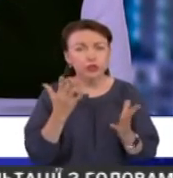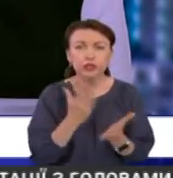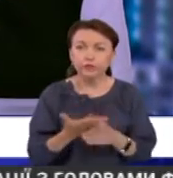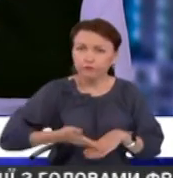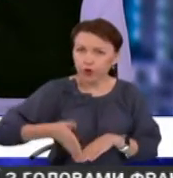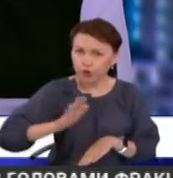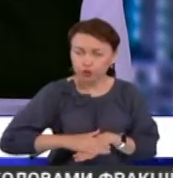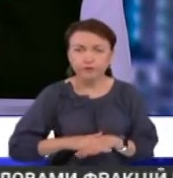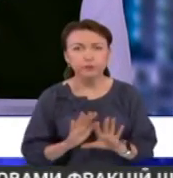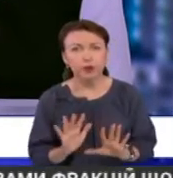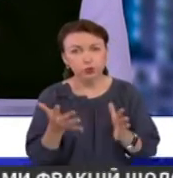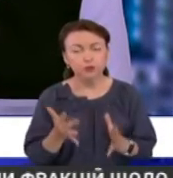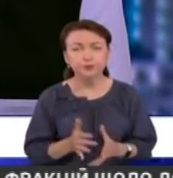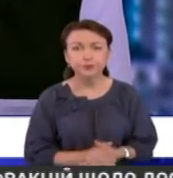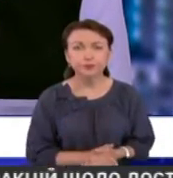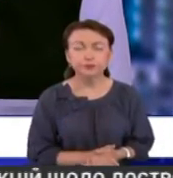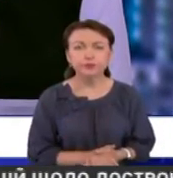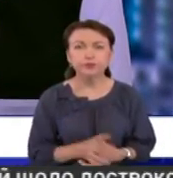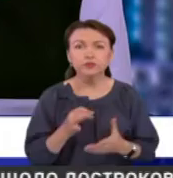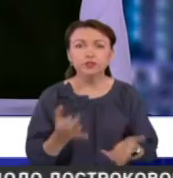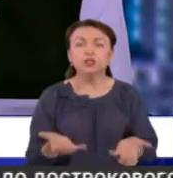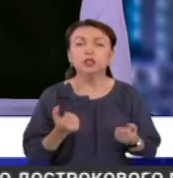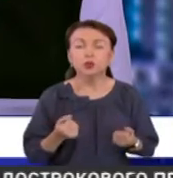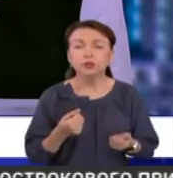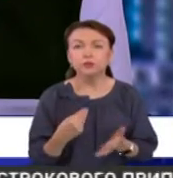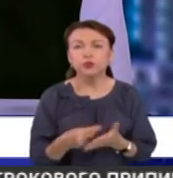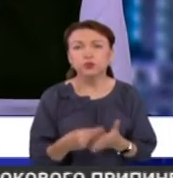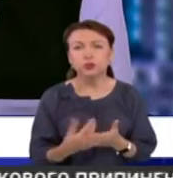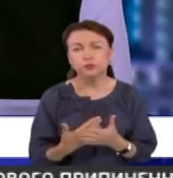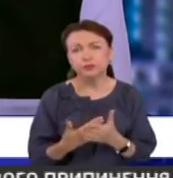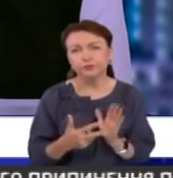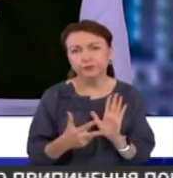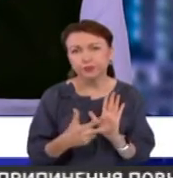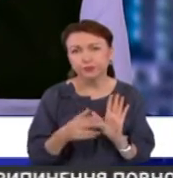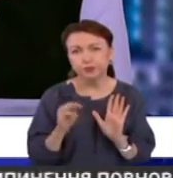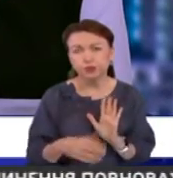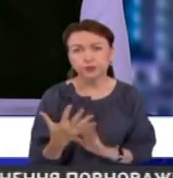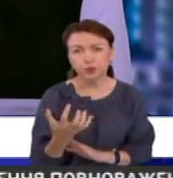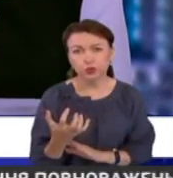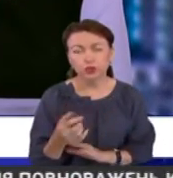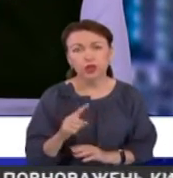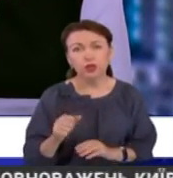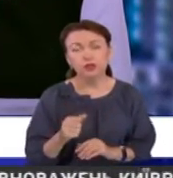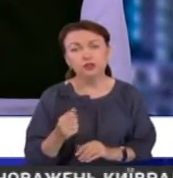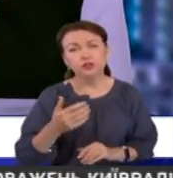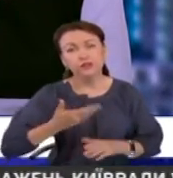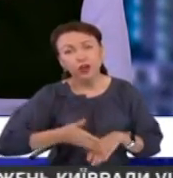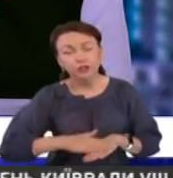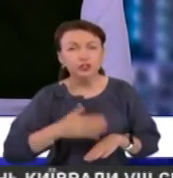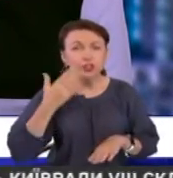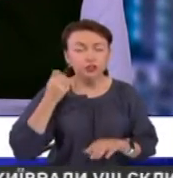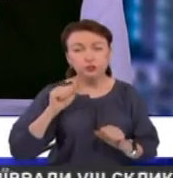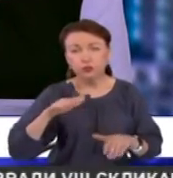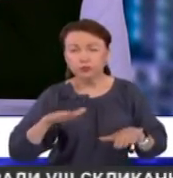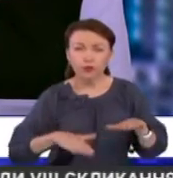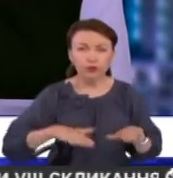випадок. І отримавши суму, ну, наприклад, пологи 8500 за важчі, і за легші, вони можуть